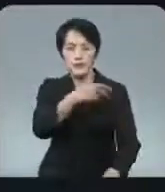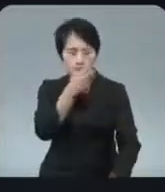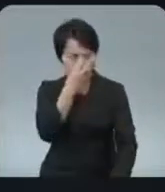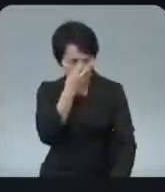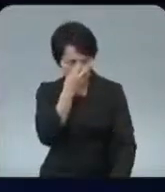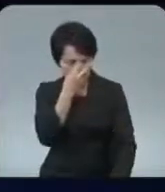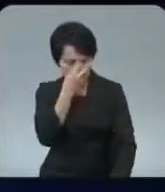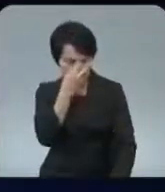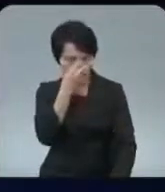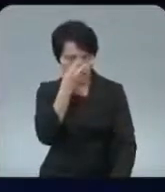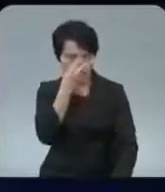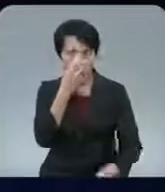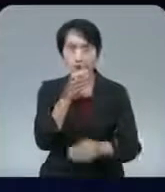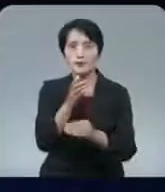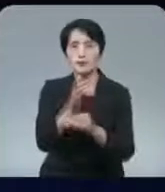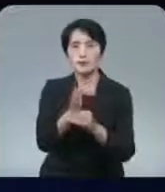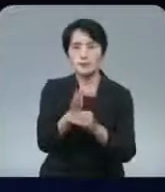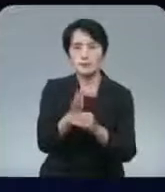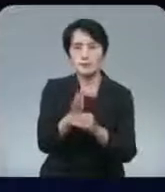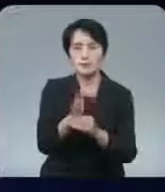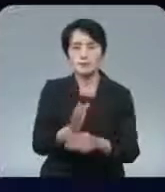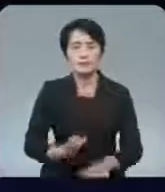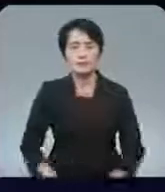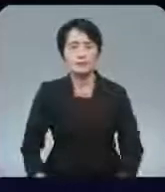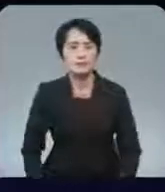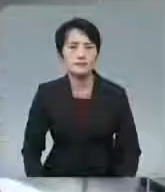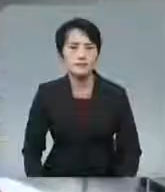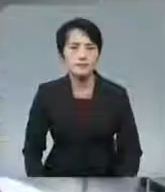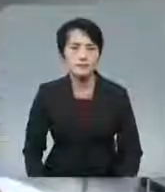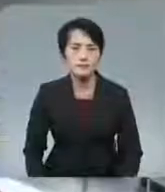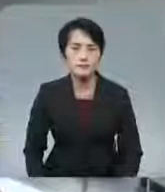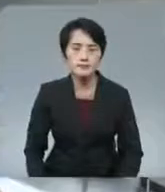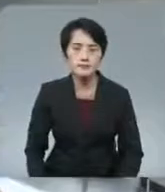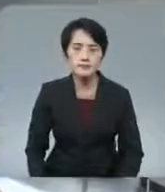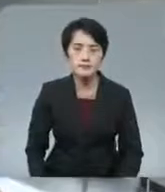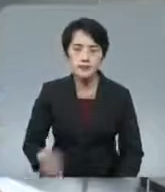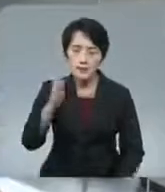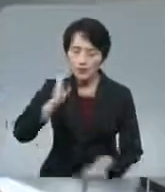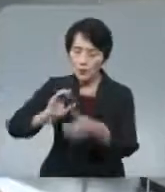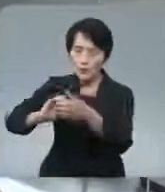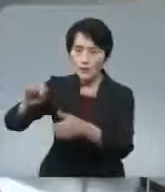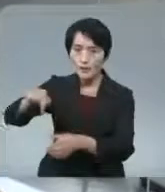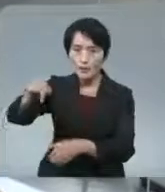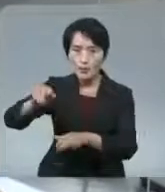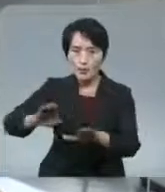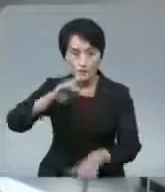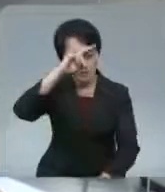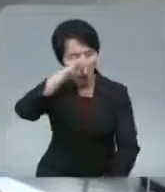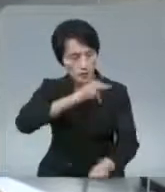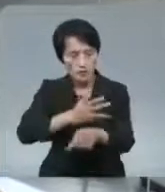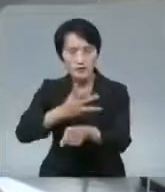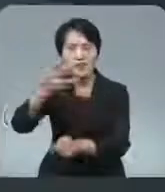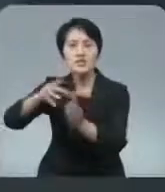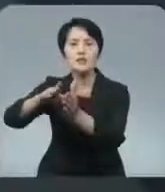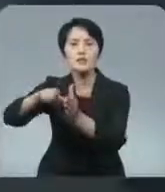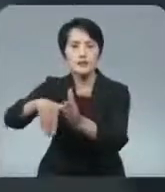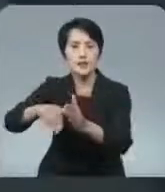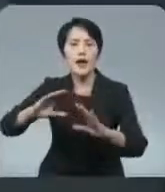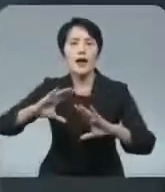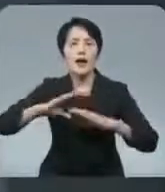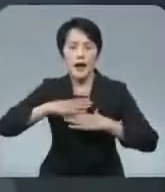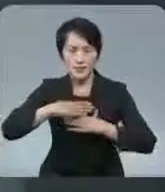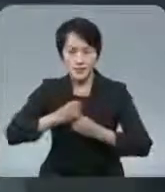距離コードや速度などがこれまでの北韓の海されとは異なるため詳しく分析しているということ